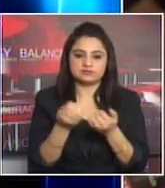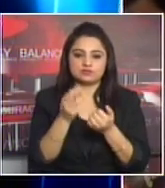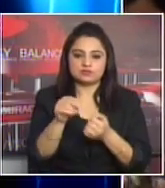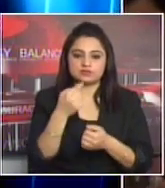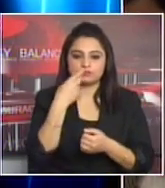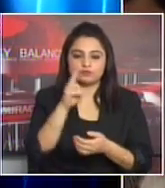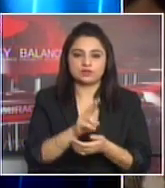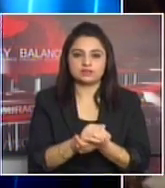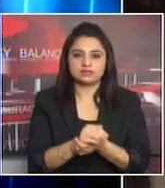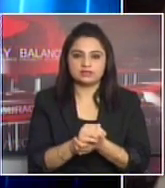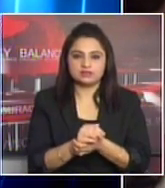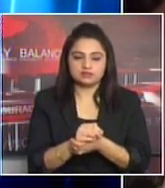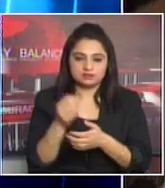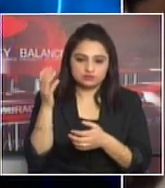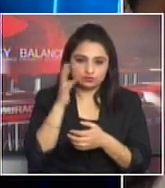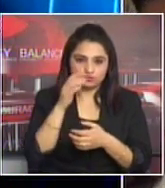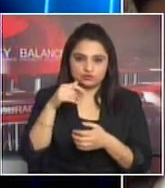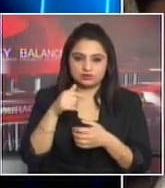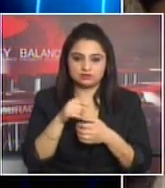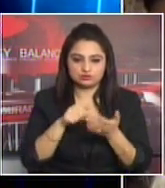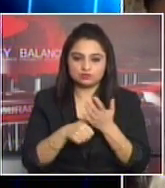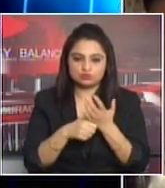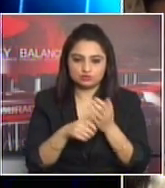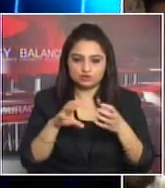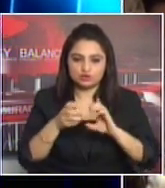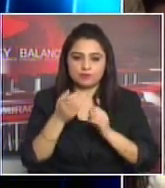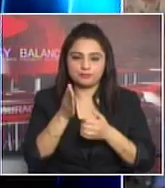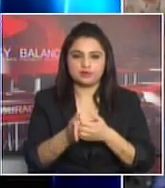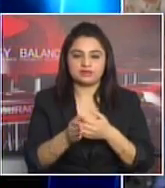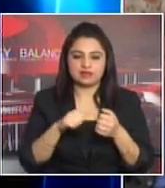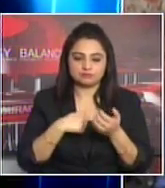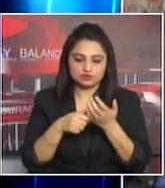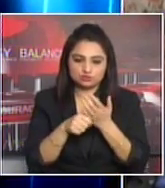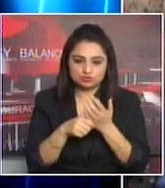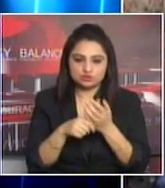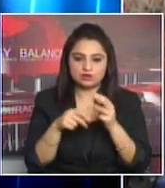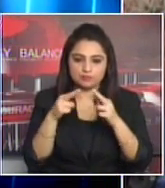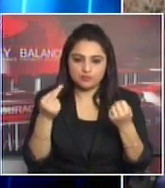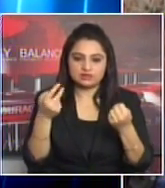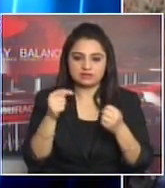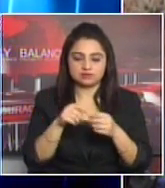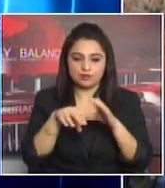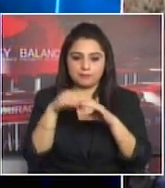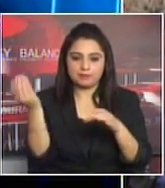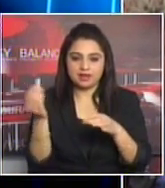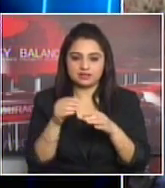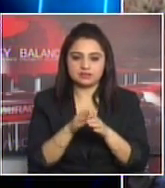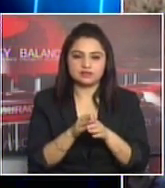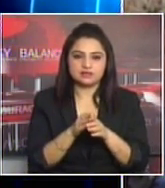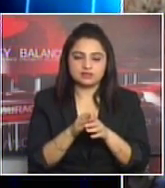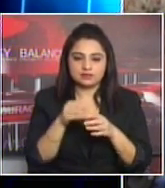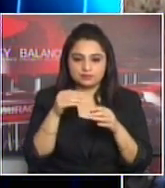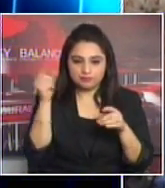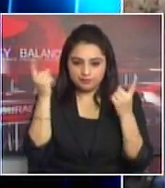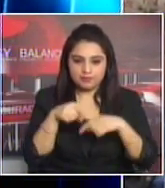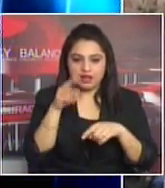भएको हो। सूर्य टोबाको कम्पनीले आफ्नो उत्पादनमा सुर्तिजन्य पदार्थको बाहिरी कभरमा